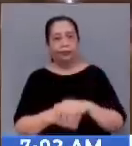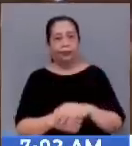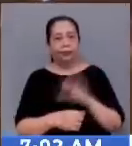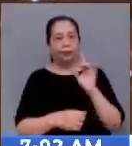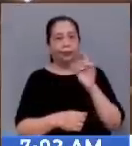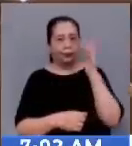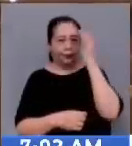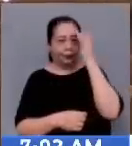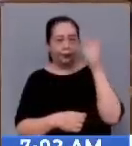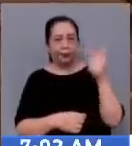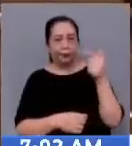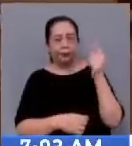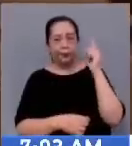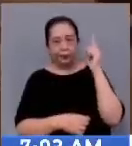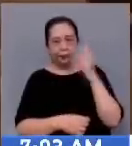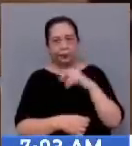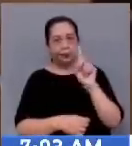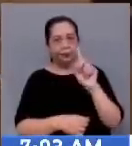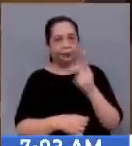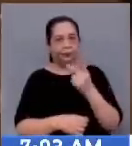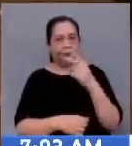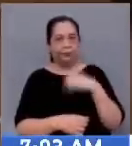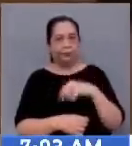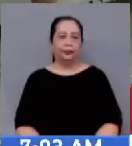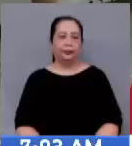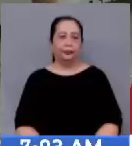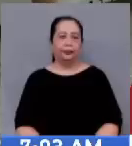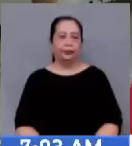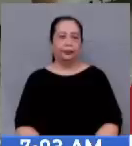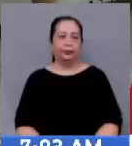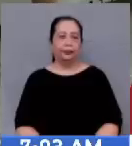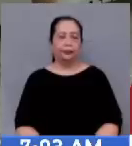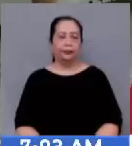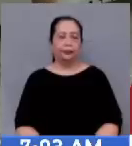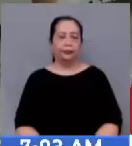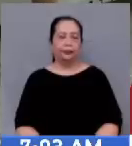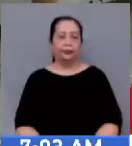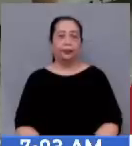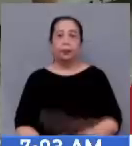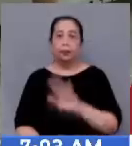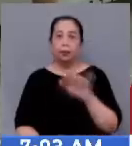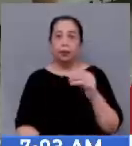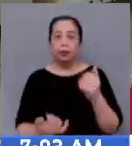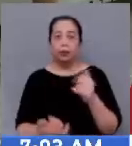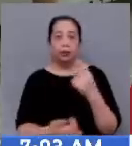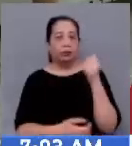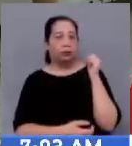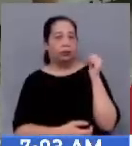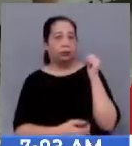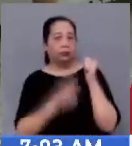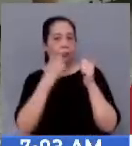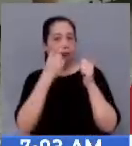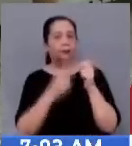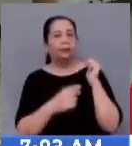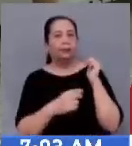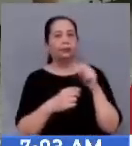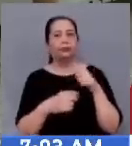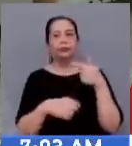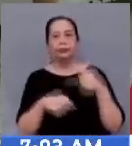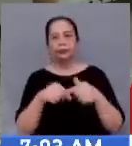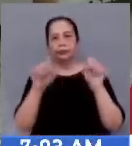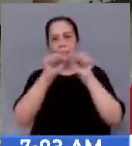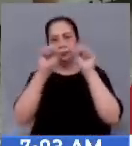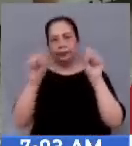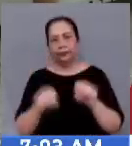gasolina at 1 peso and 70 centavos sa kerosene. Igan, itong nasa likod ko, ito yung mismong gasolinahan kung saan pumaparada